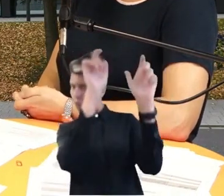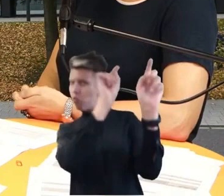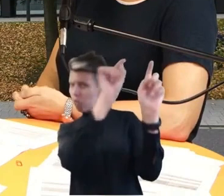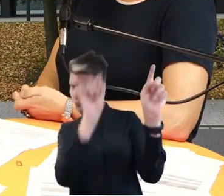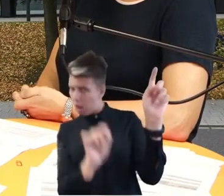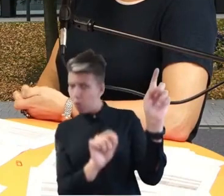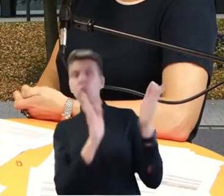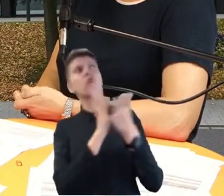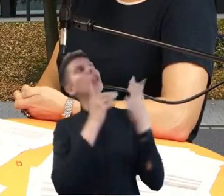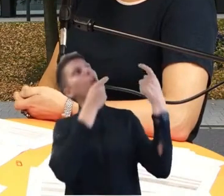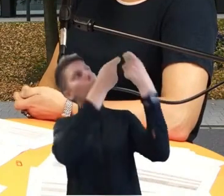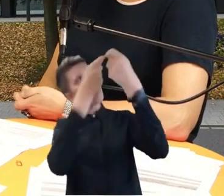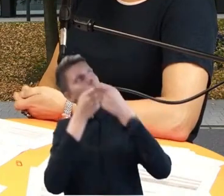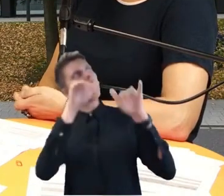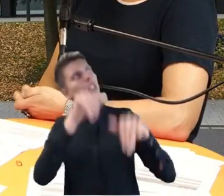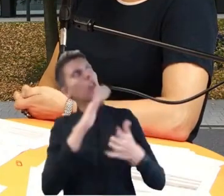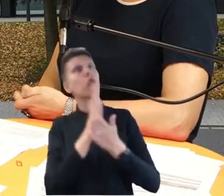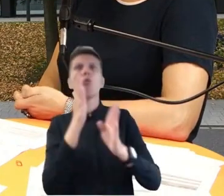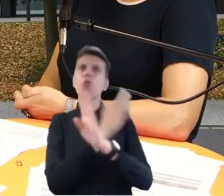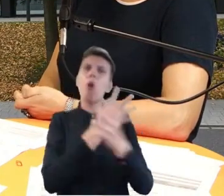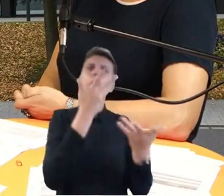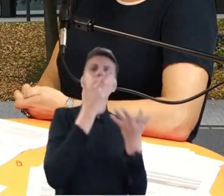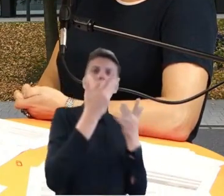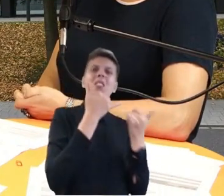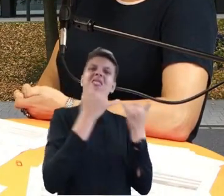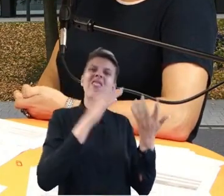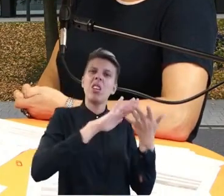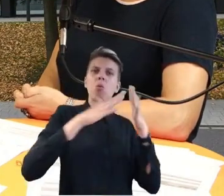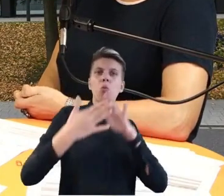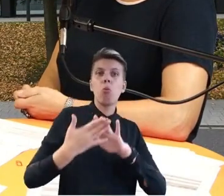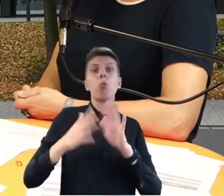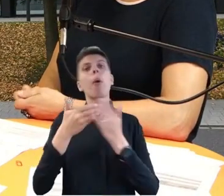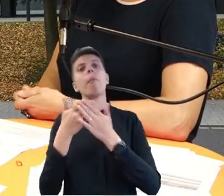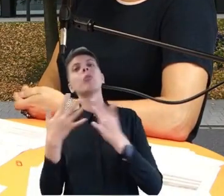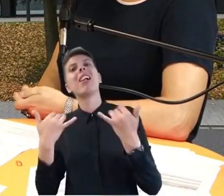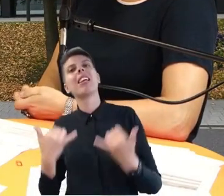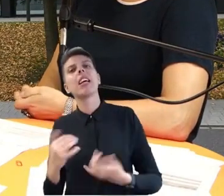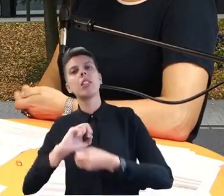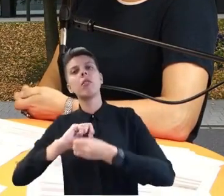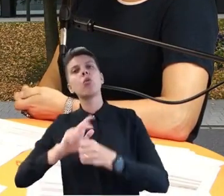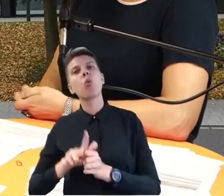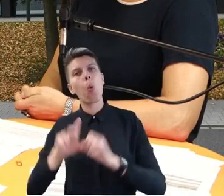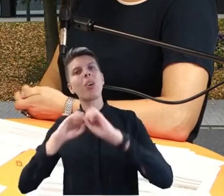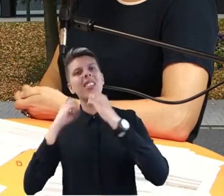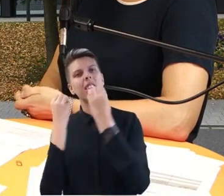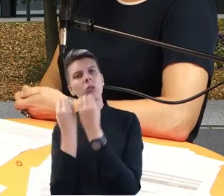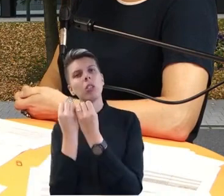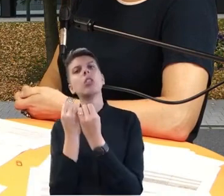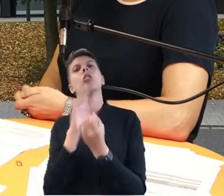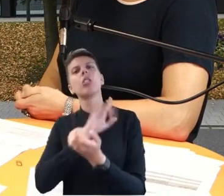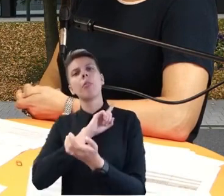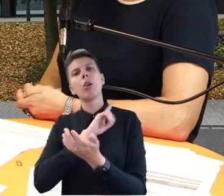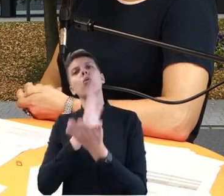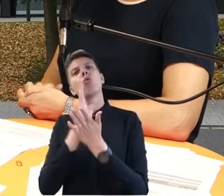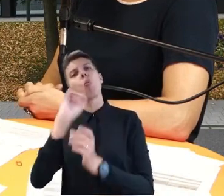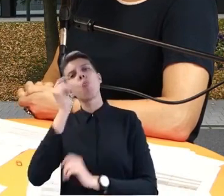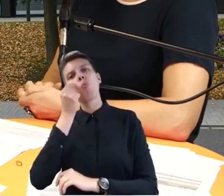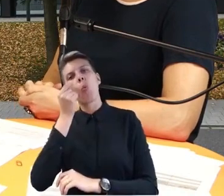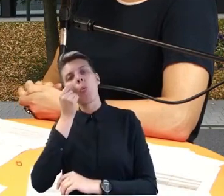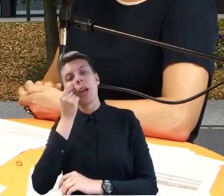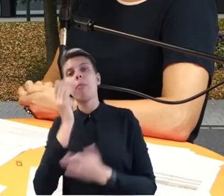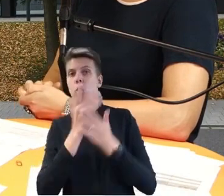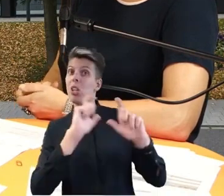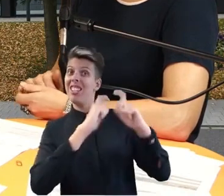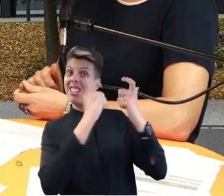haben oder wir sind jetzt sogar aktuell auch in der kroner lage dabei stäbe die ihre strukturen schon